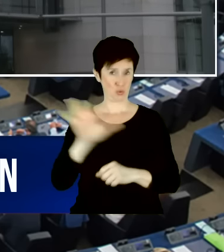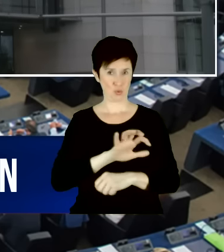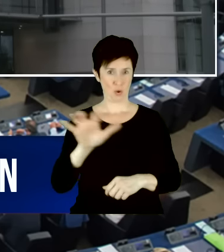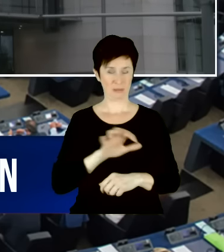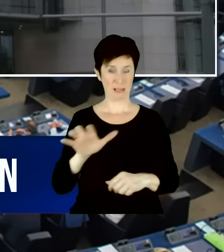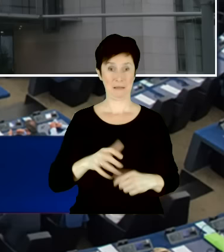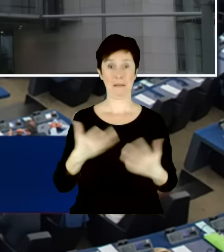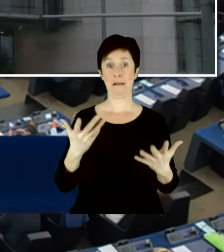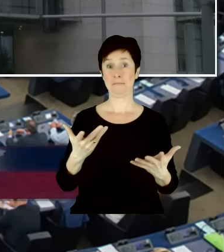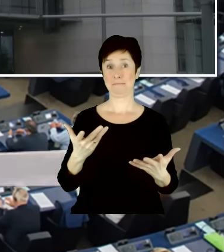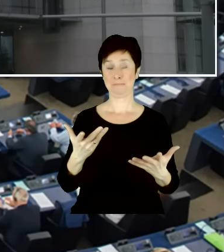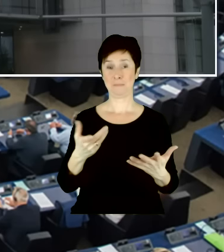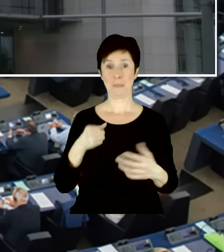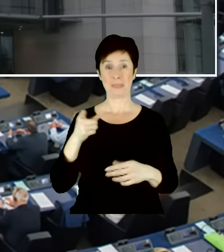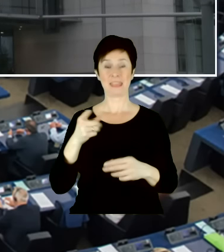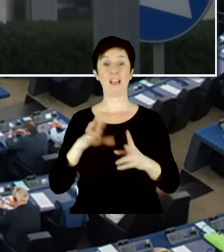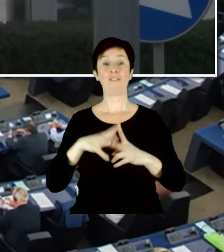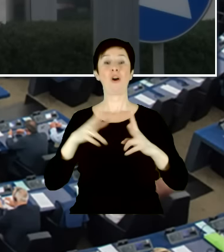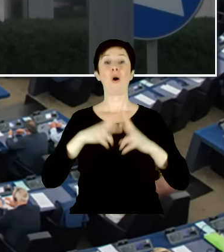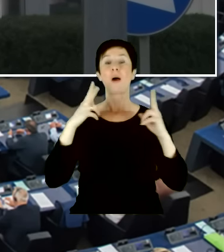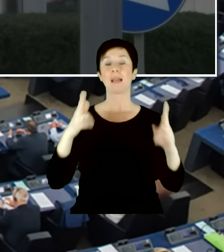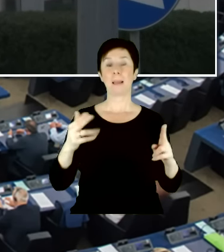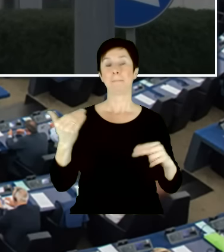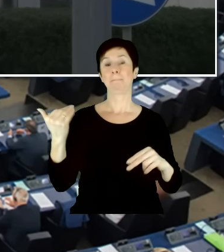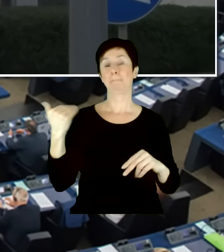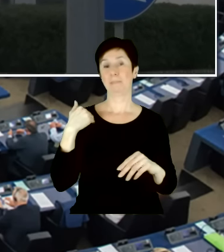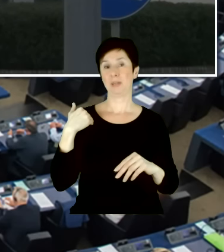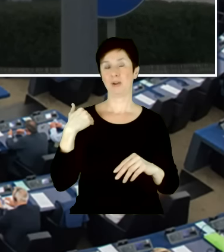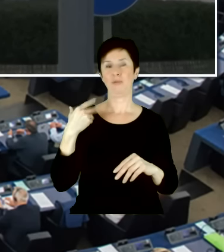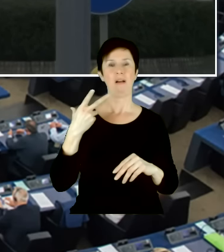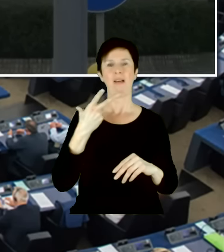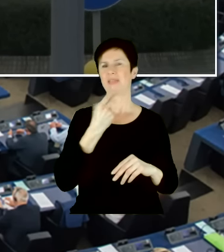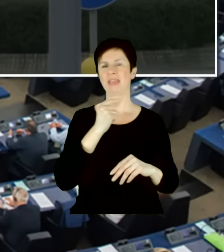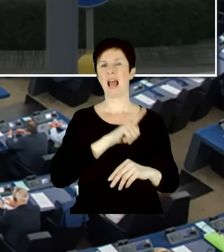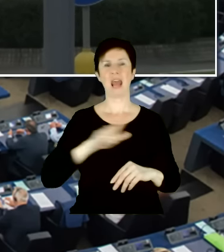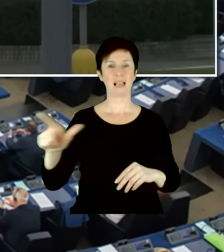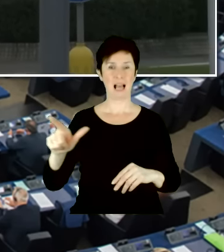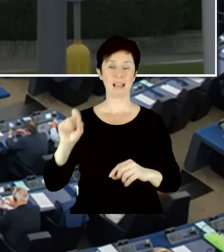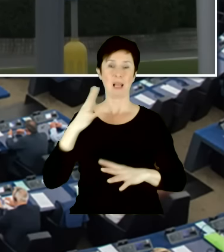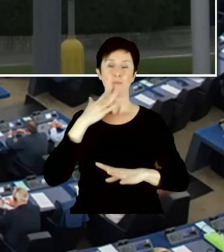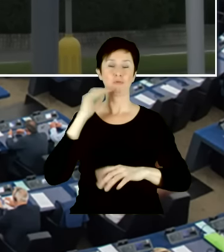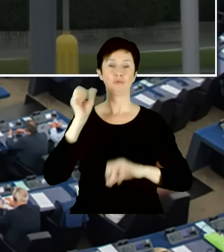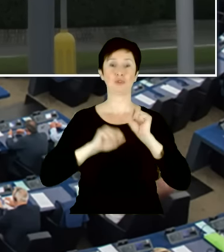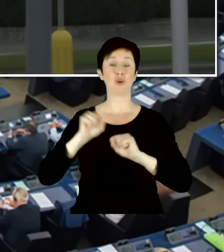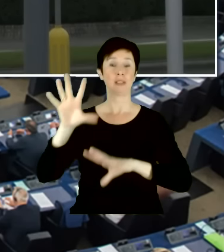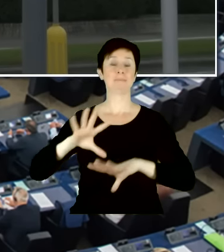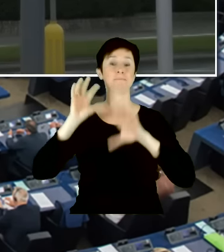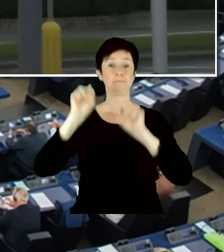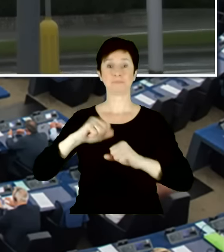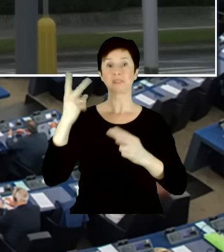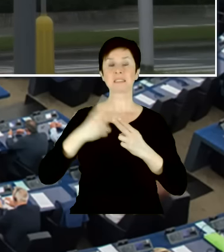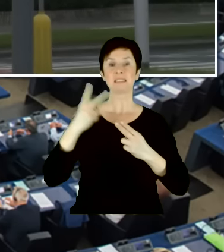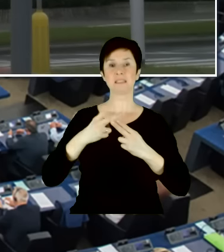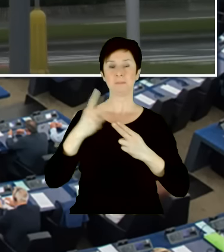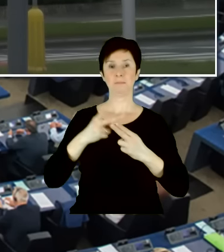czy oni w czasie, kiedy dochodziło do nielegalnego, jak stwierdził sąd, przejmowania telewizji, nie